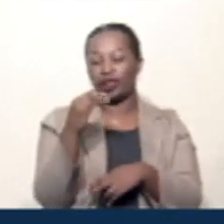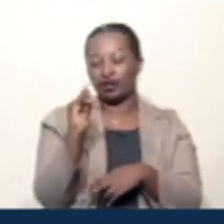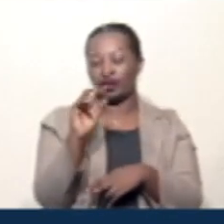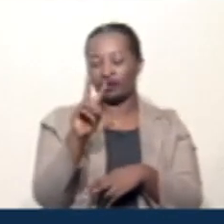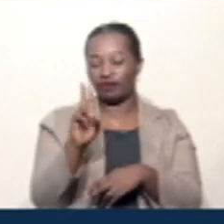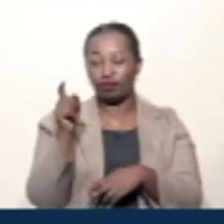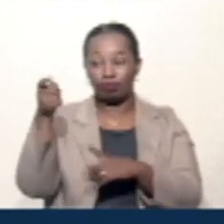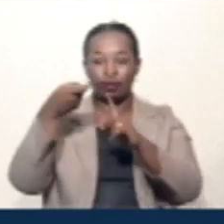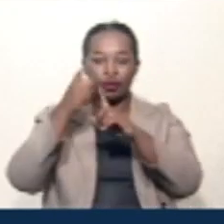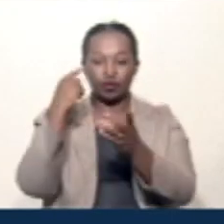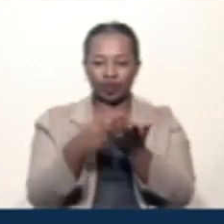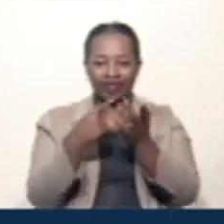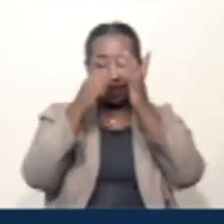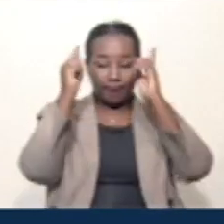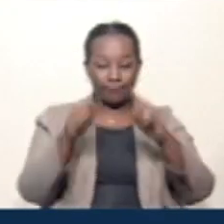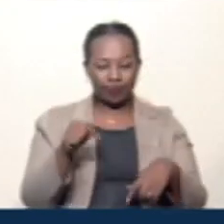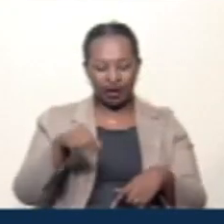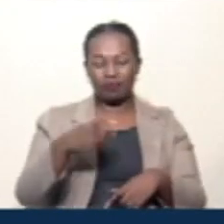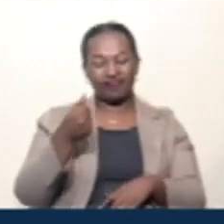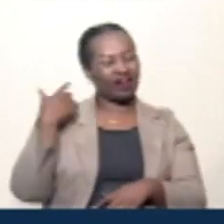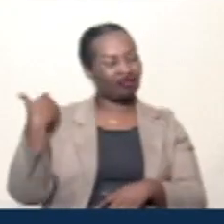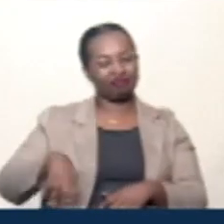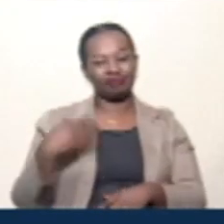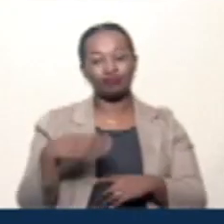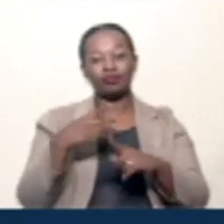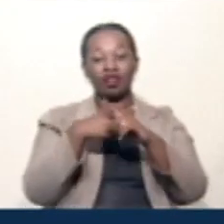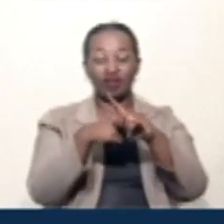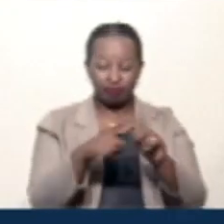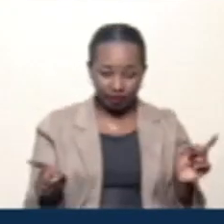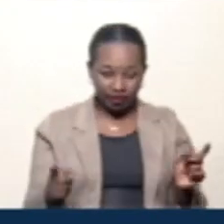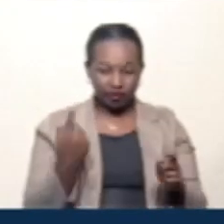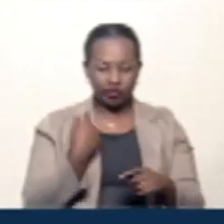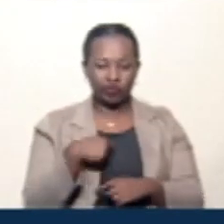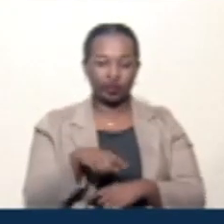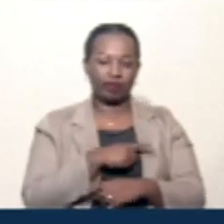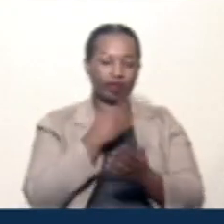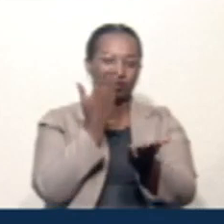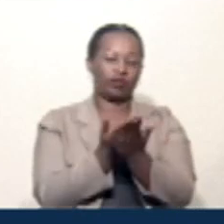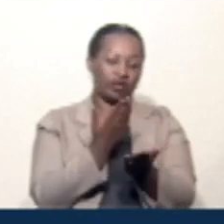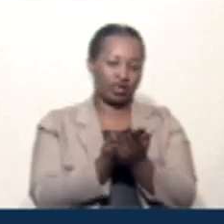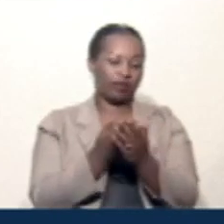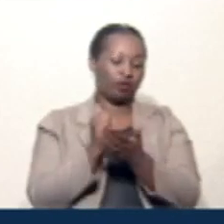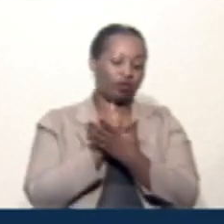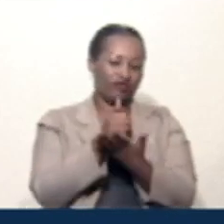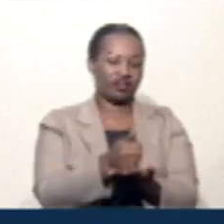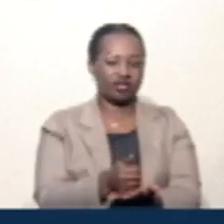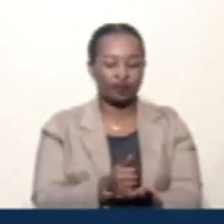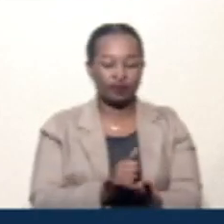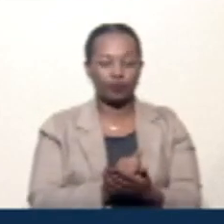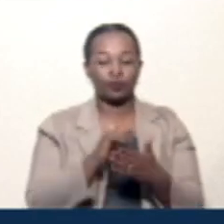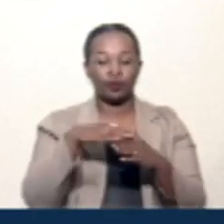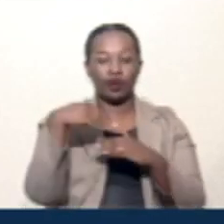ubwo rero kugira ngo bitugereho bihenze. Ariko tukaba twasabaga wenda nk'ubufasha kugira